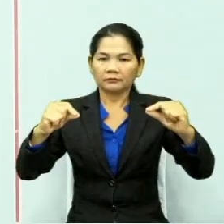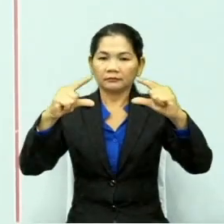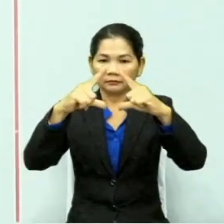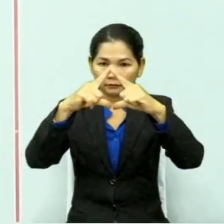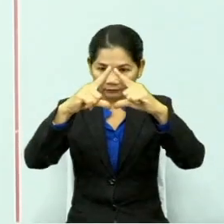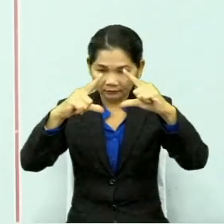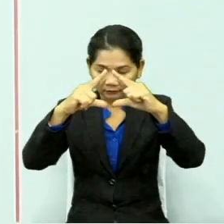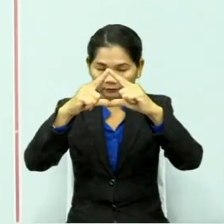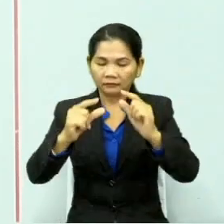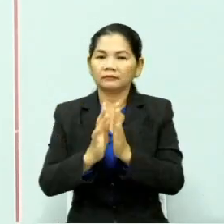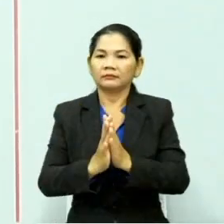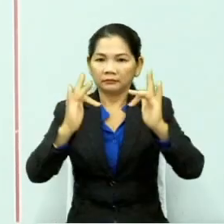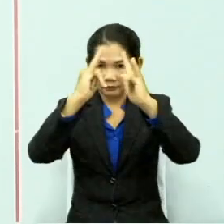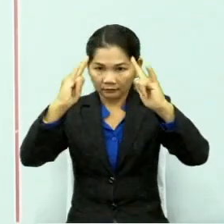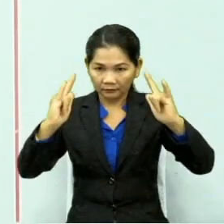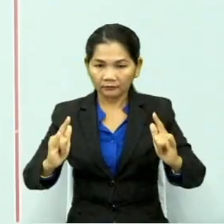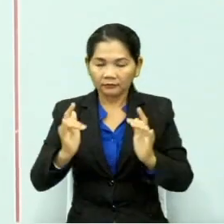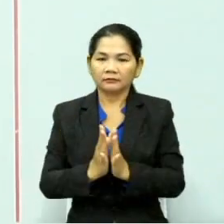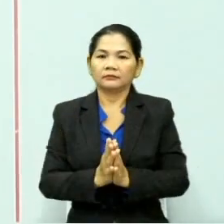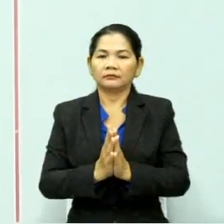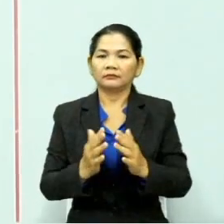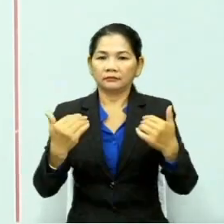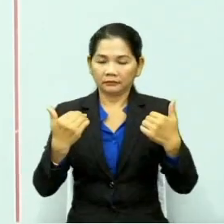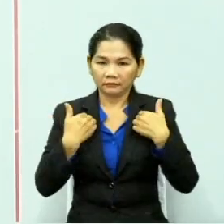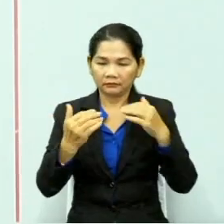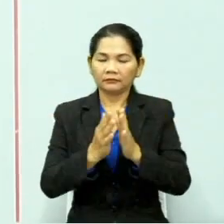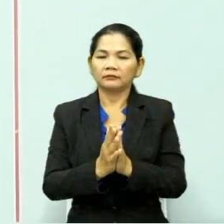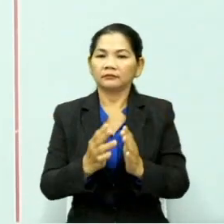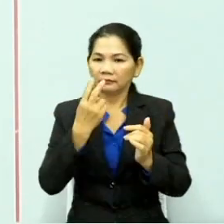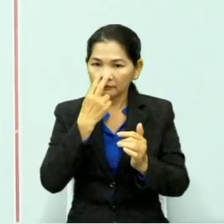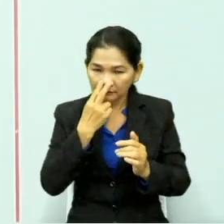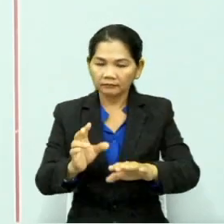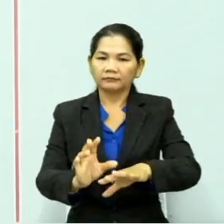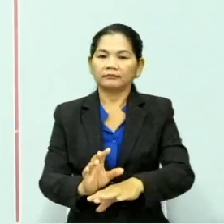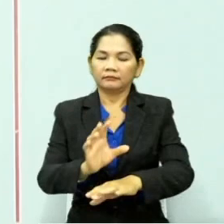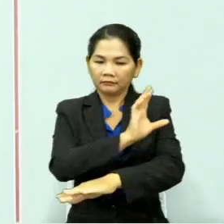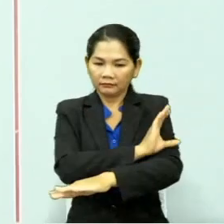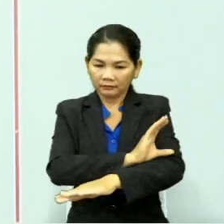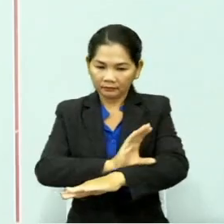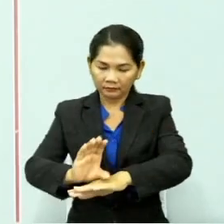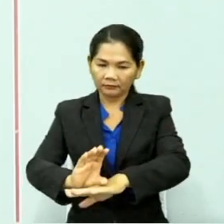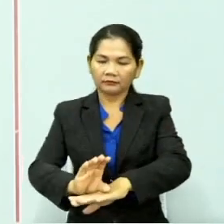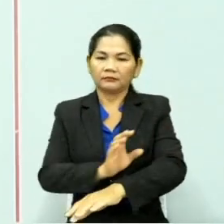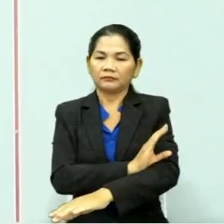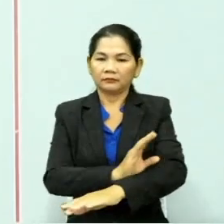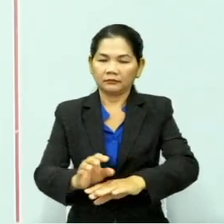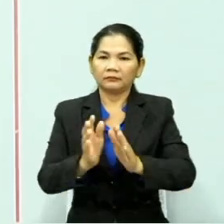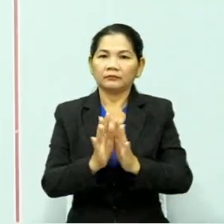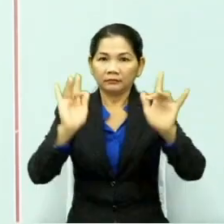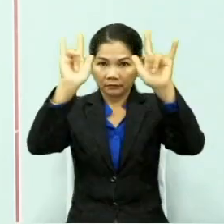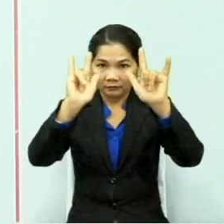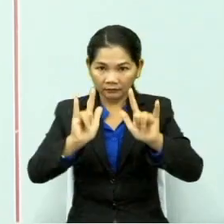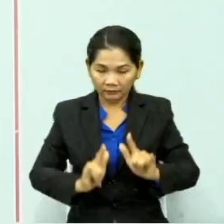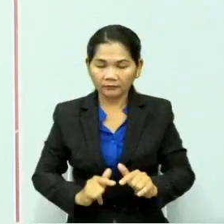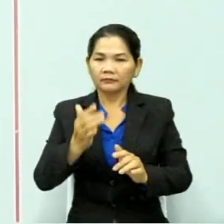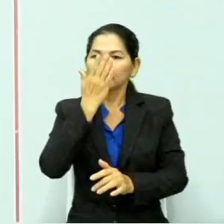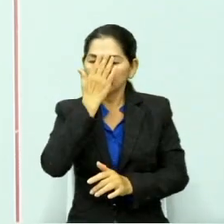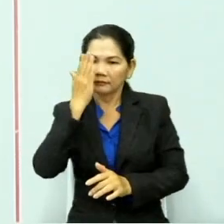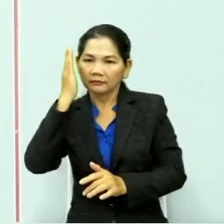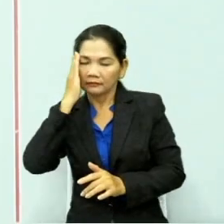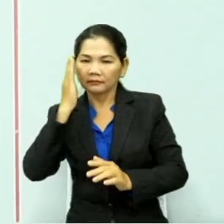Chào bà tiên là cốm ba bốn nịa bốn ba con bài